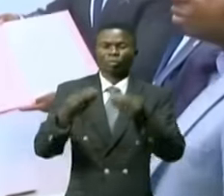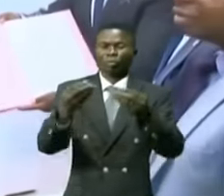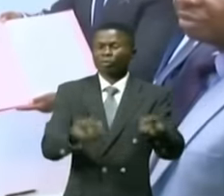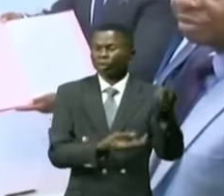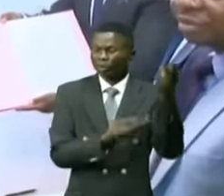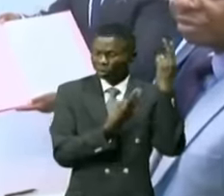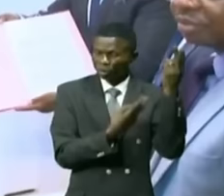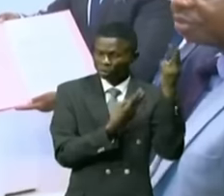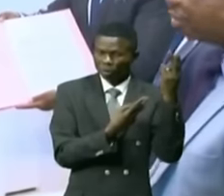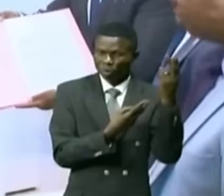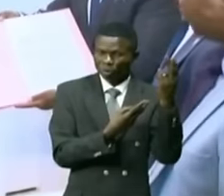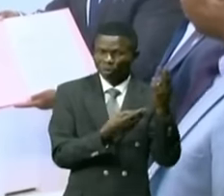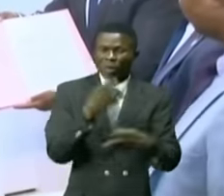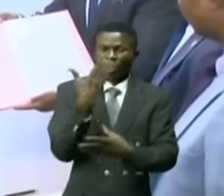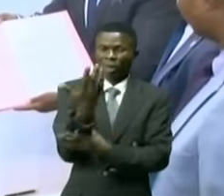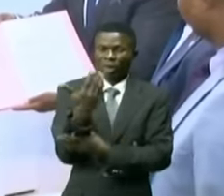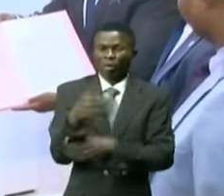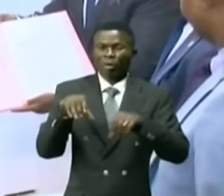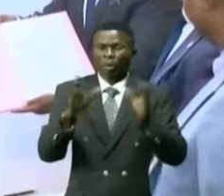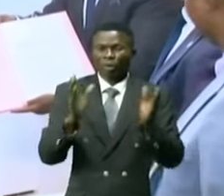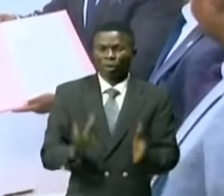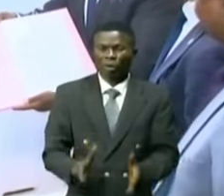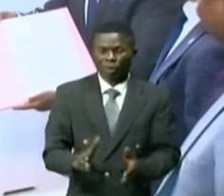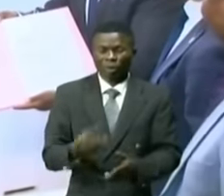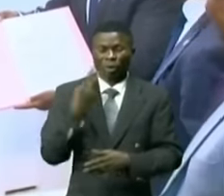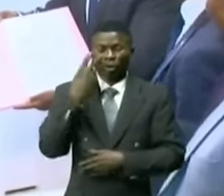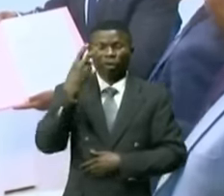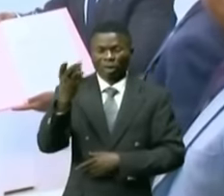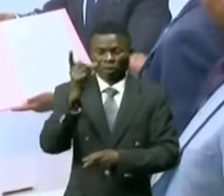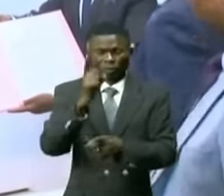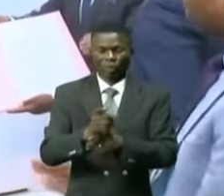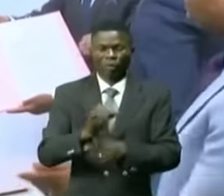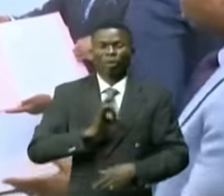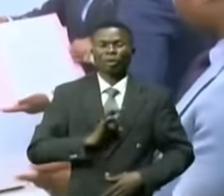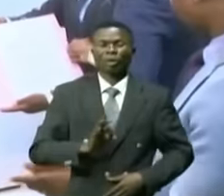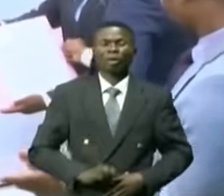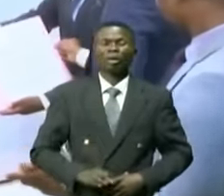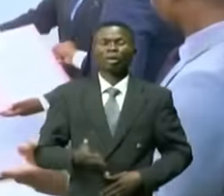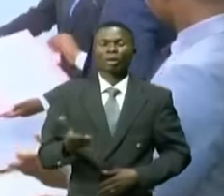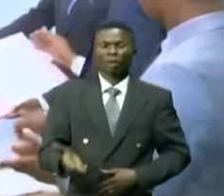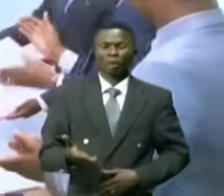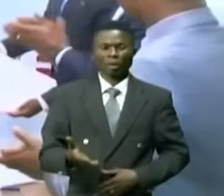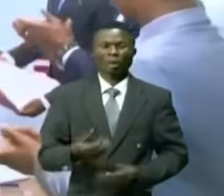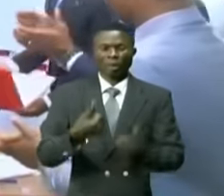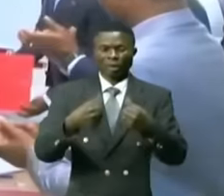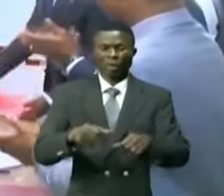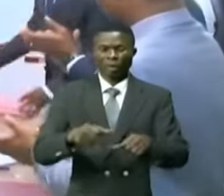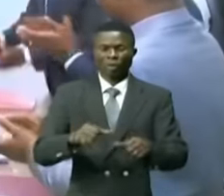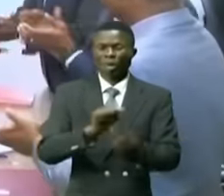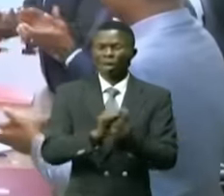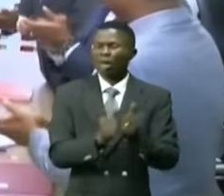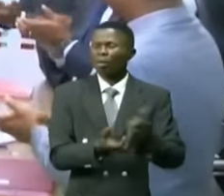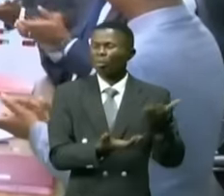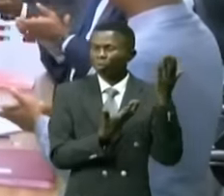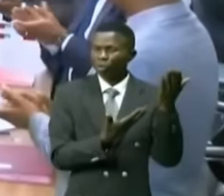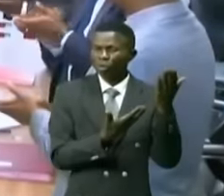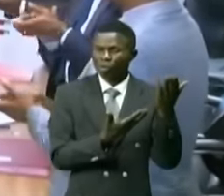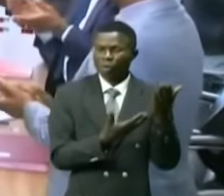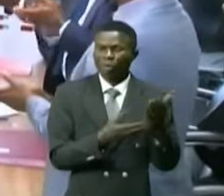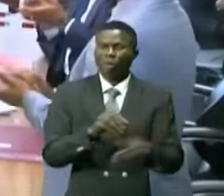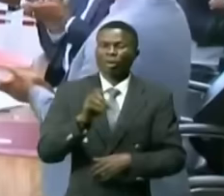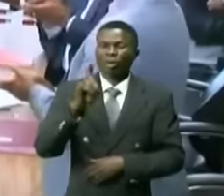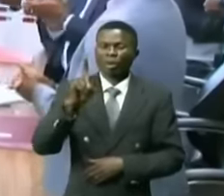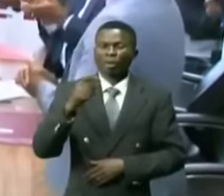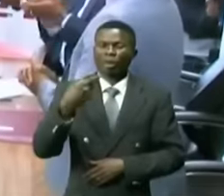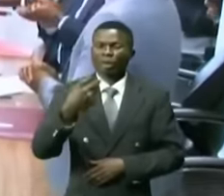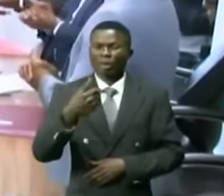la sous-traitance entre les mains de Congolais, selon la vision du président Tshisekedi Félix, reste un défi majeur que le DG Miguel